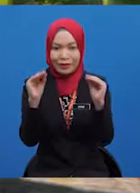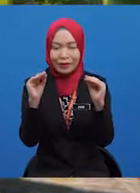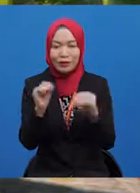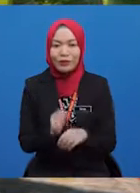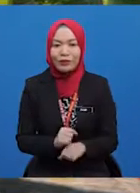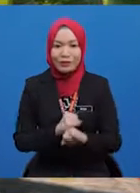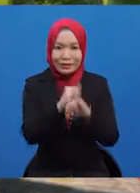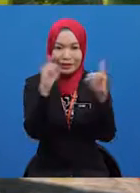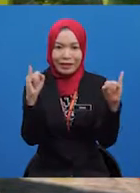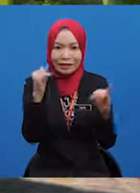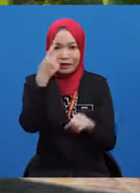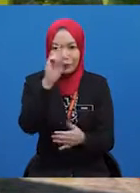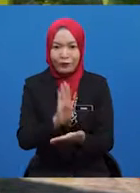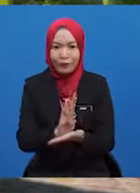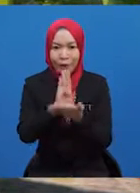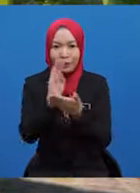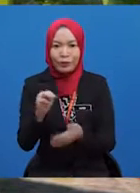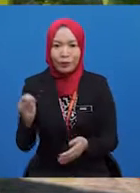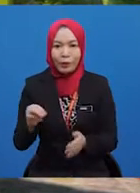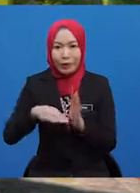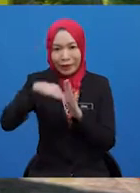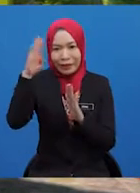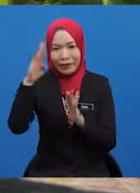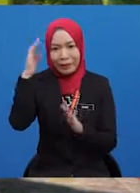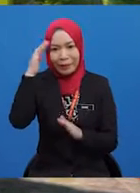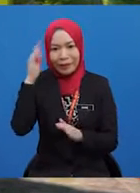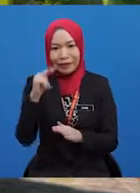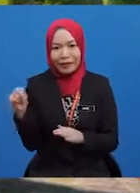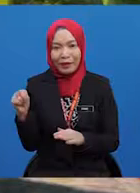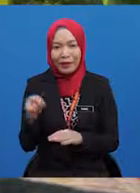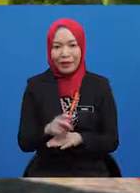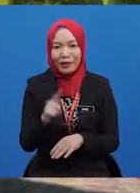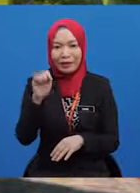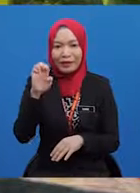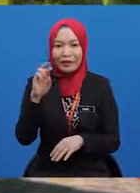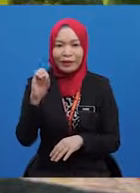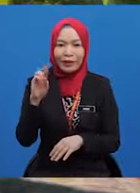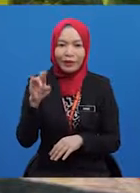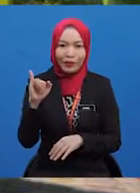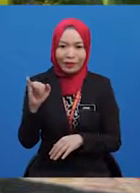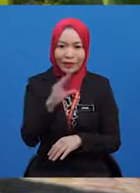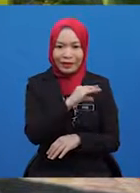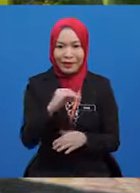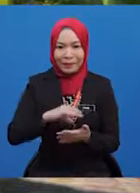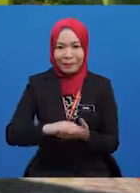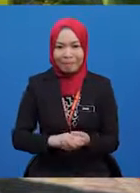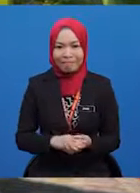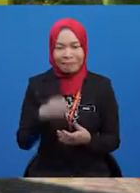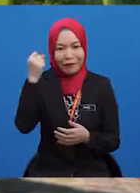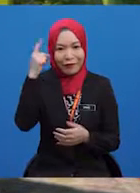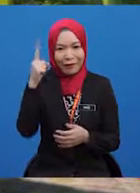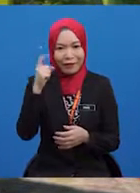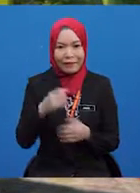membantu murid-murid meningkatkan pengetahuan teori dan menguasai kemahiran